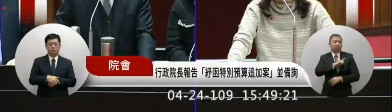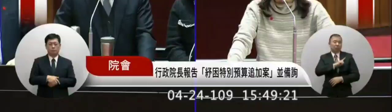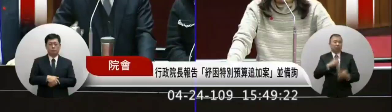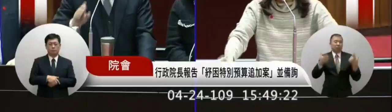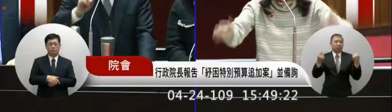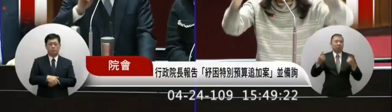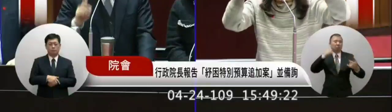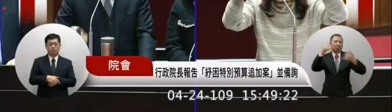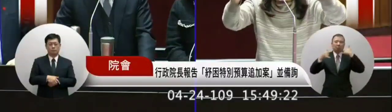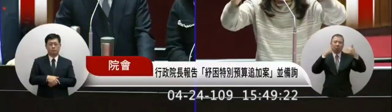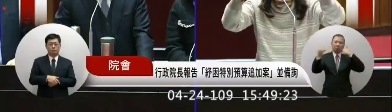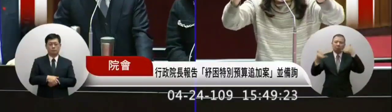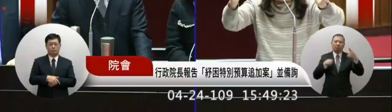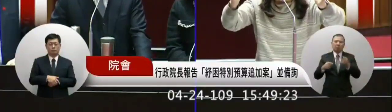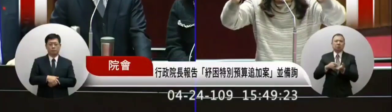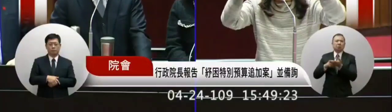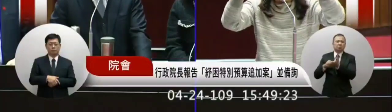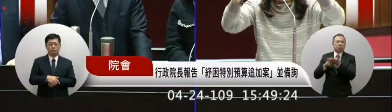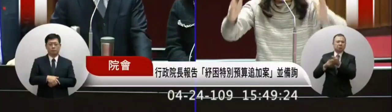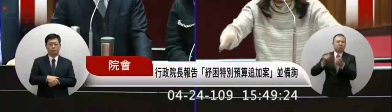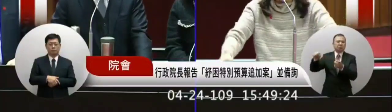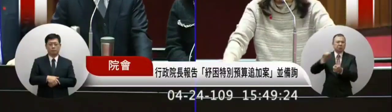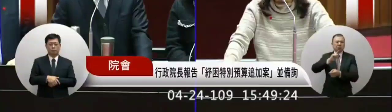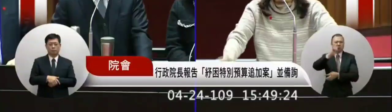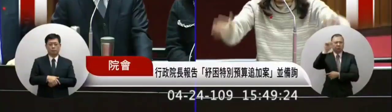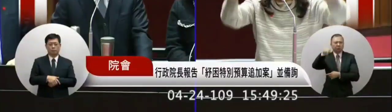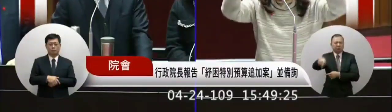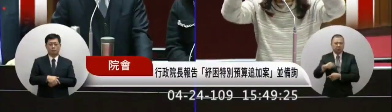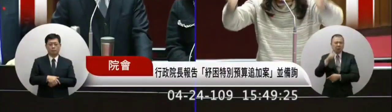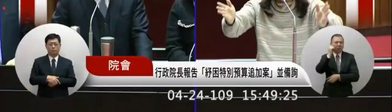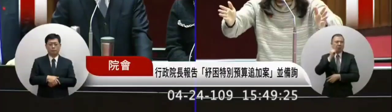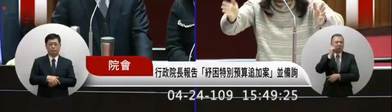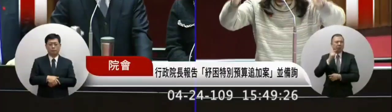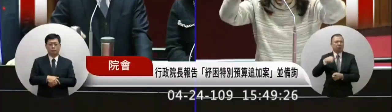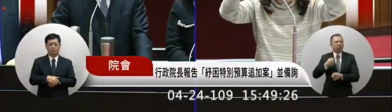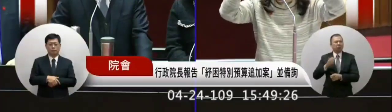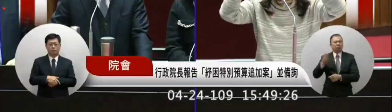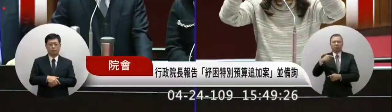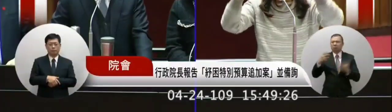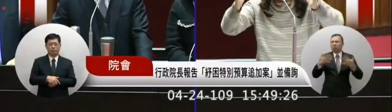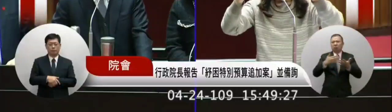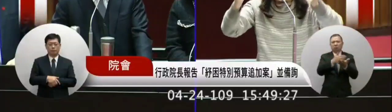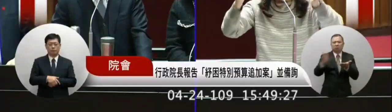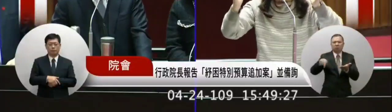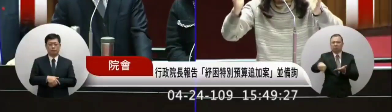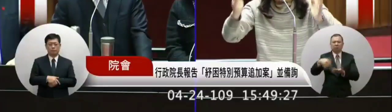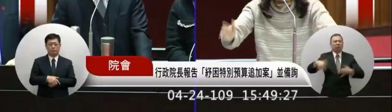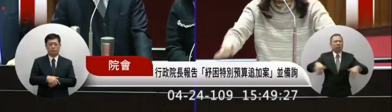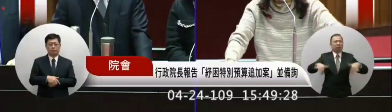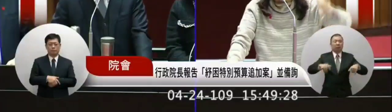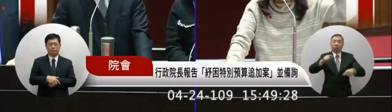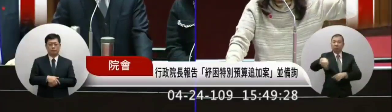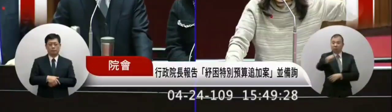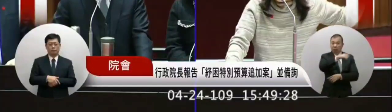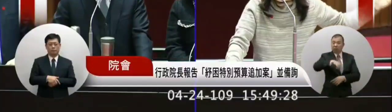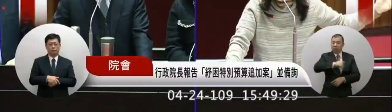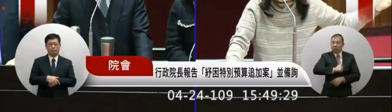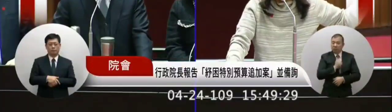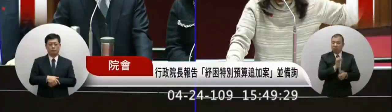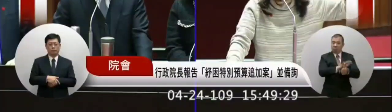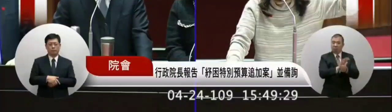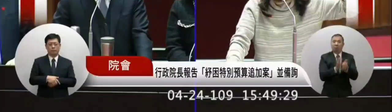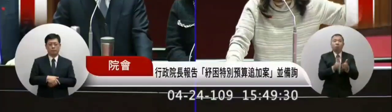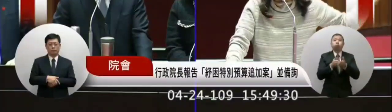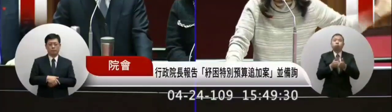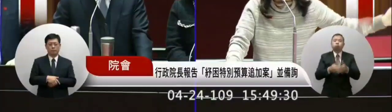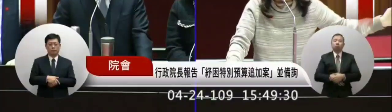方面的陈情，可是我们就一直看不到这一块的解决。而这些人是真正需要被帮忙，像帮